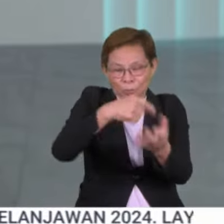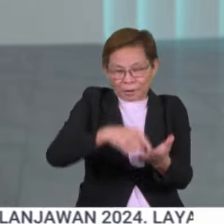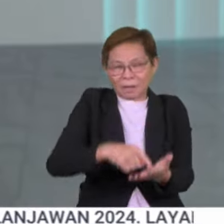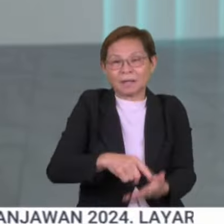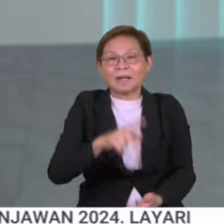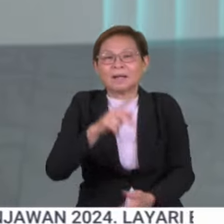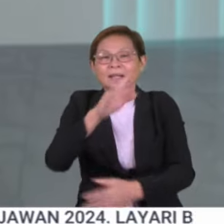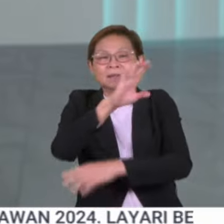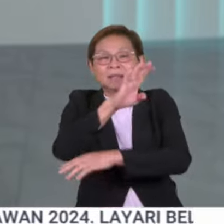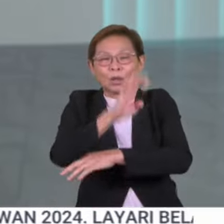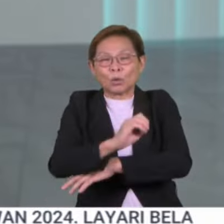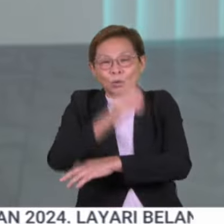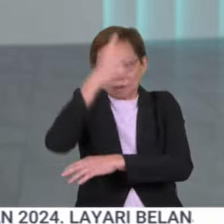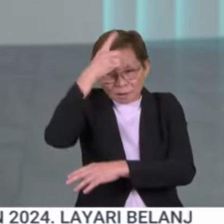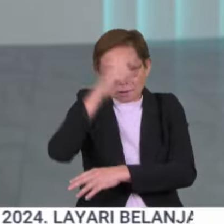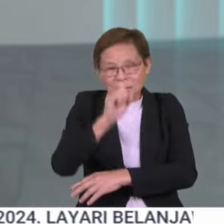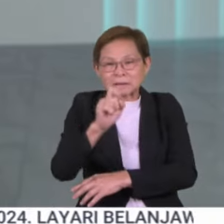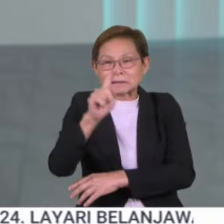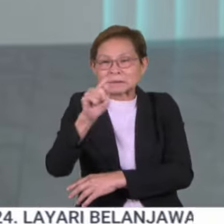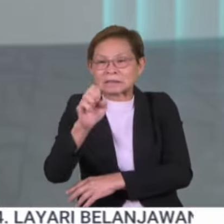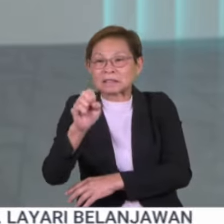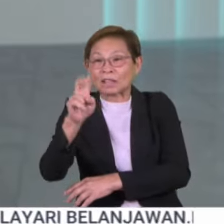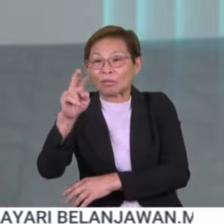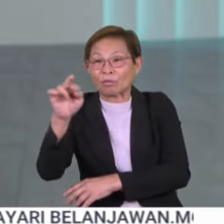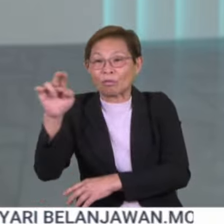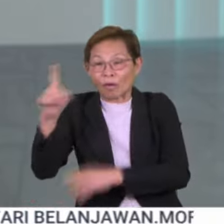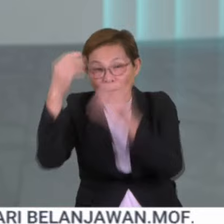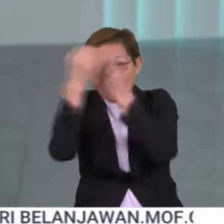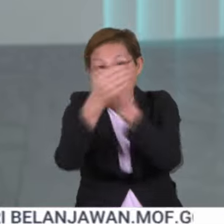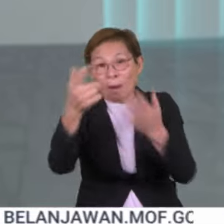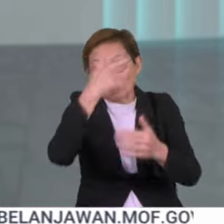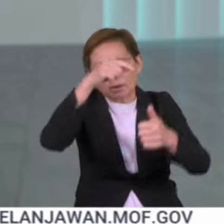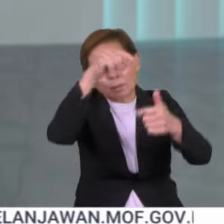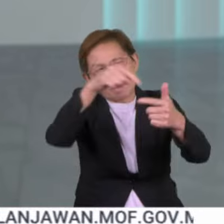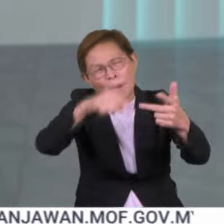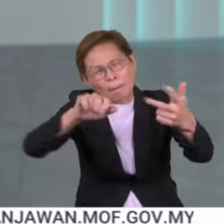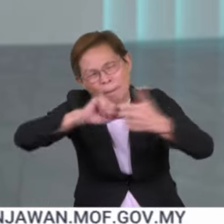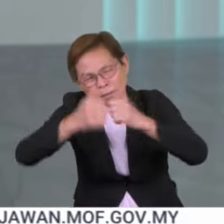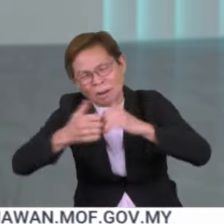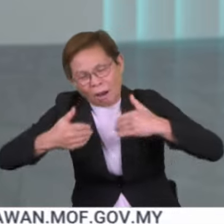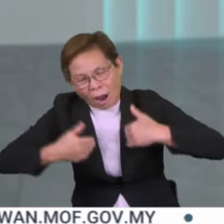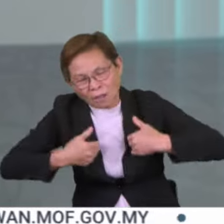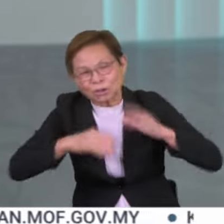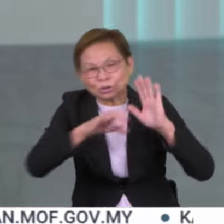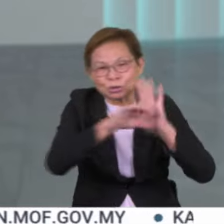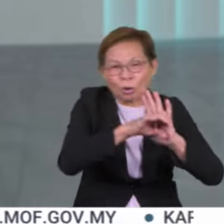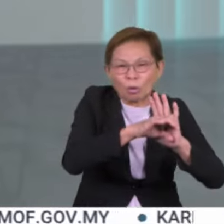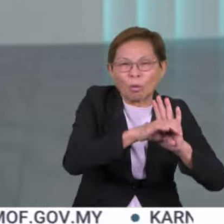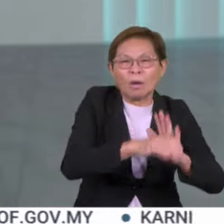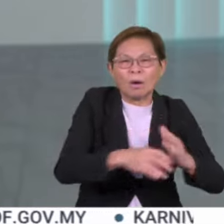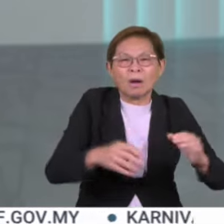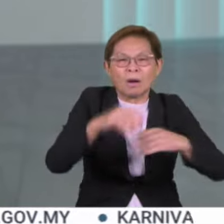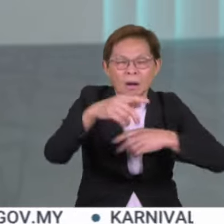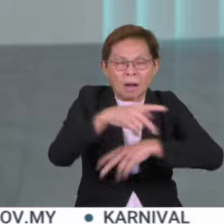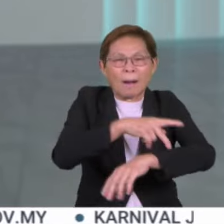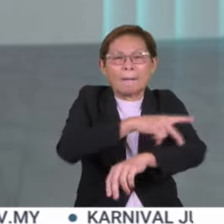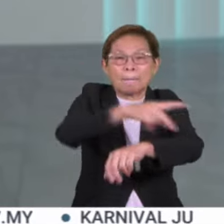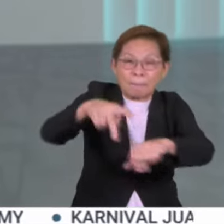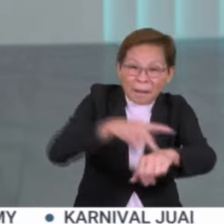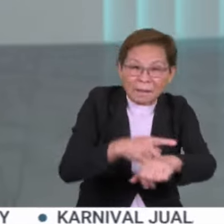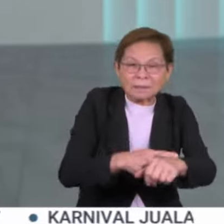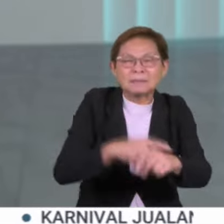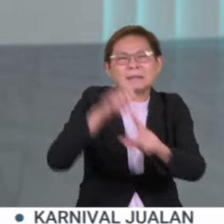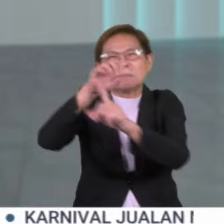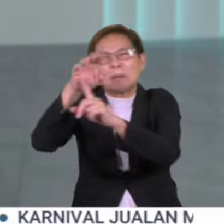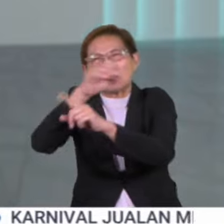ketua eksekutifnya beberapa masalah yang ada seperti infrastruktur capaian internet dan